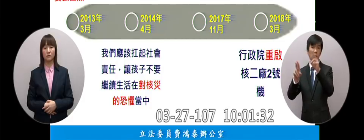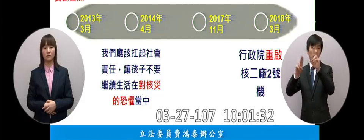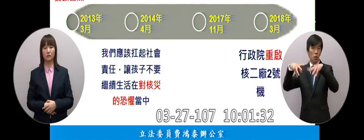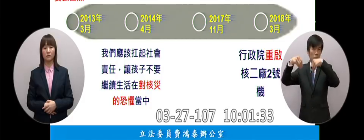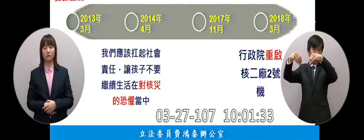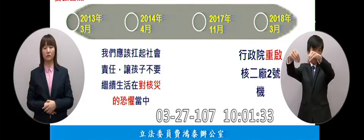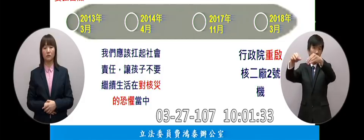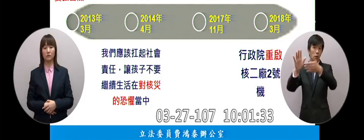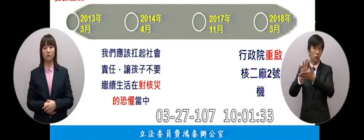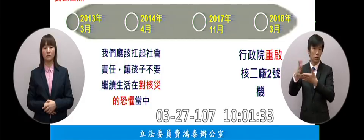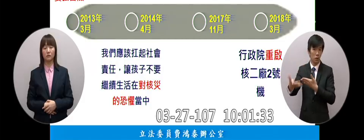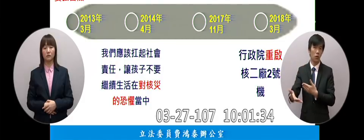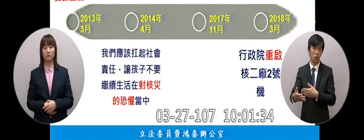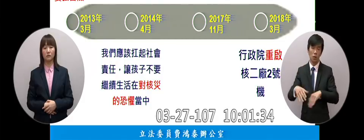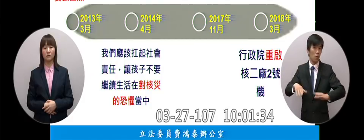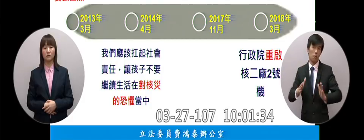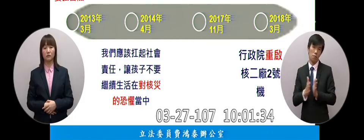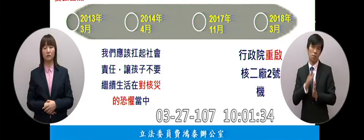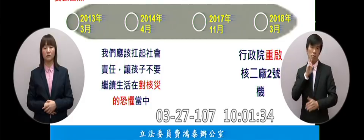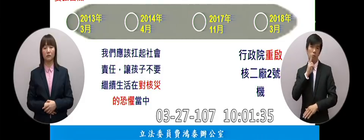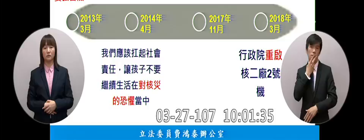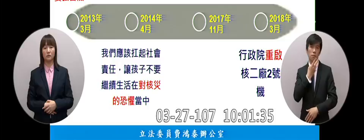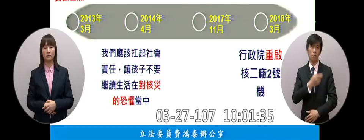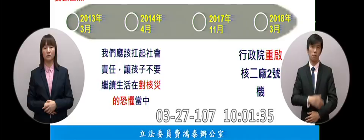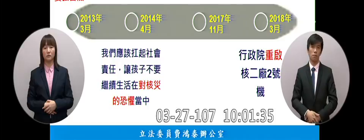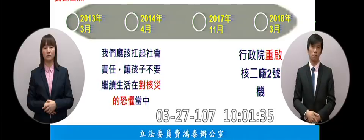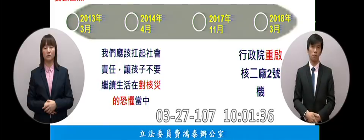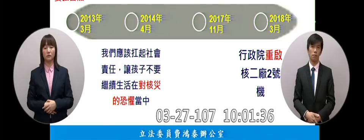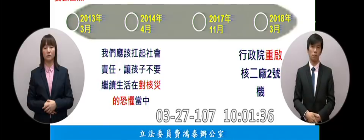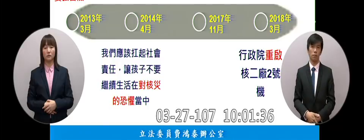后，你看你的马上就改。